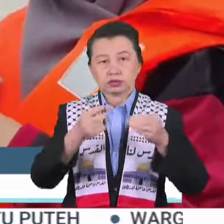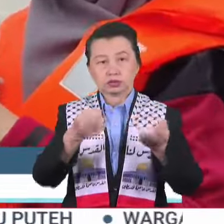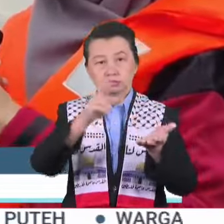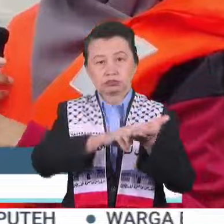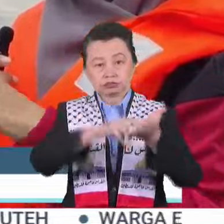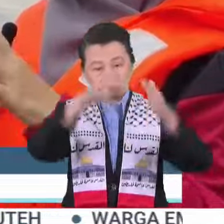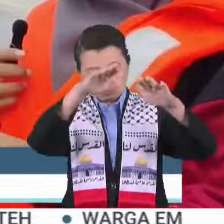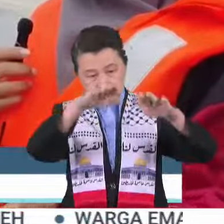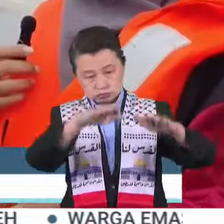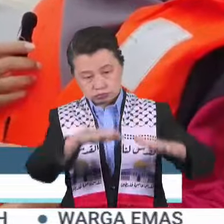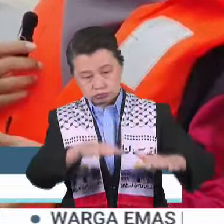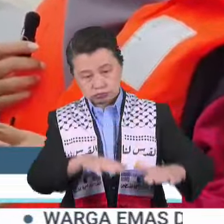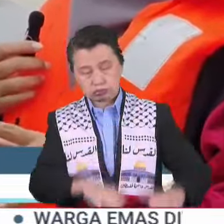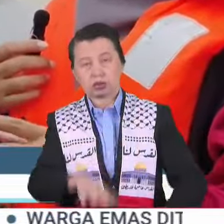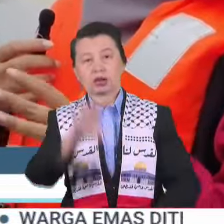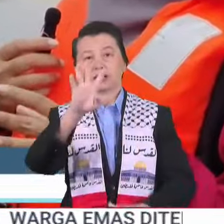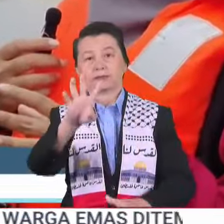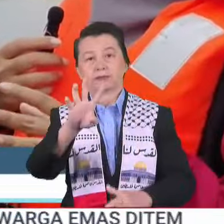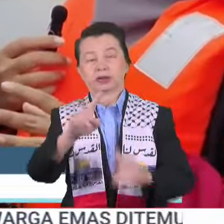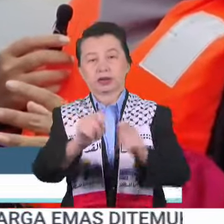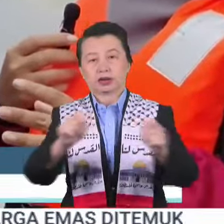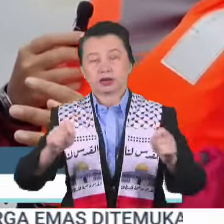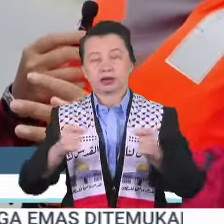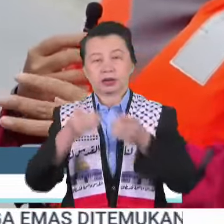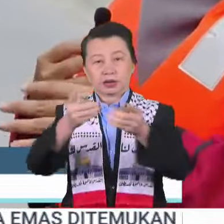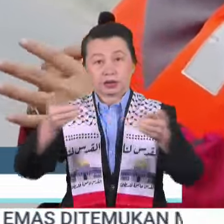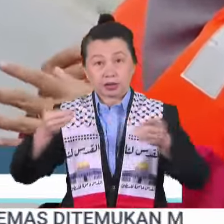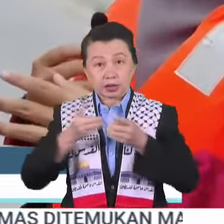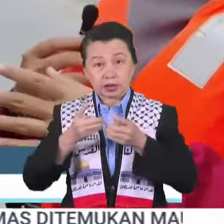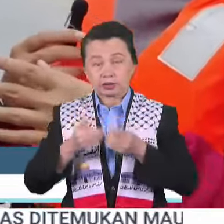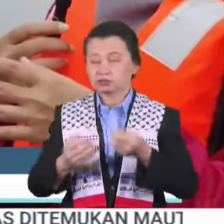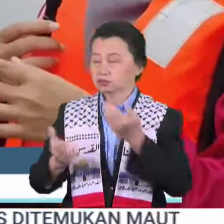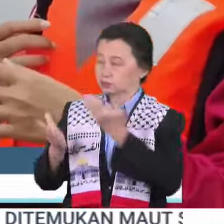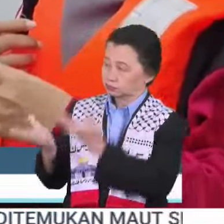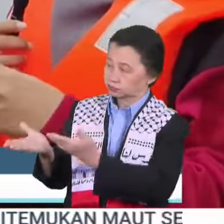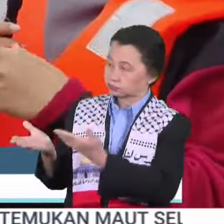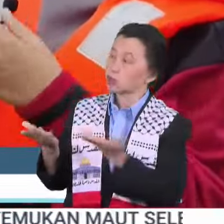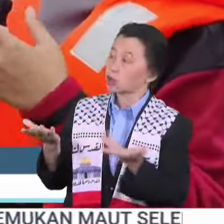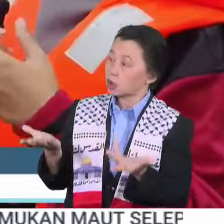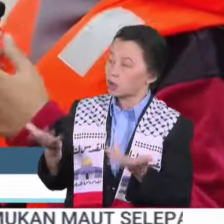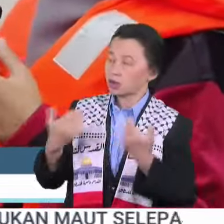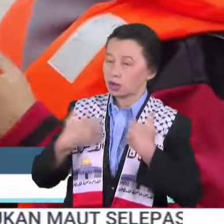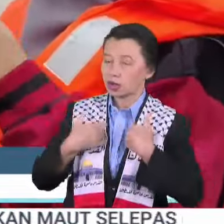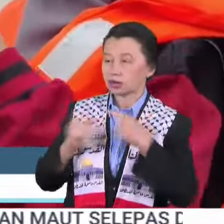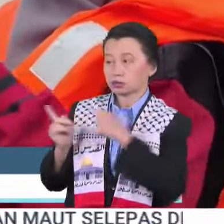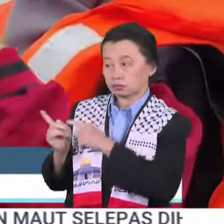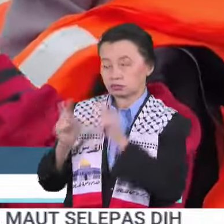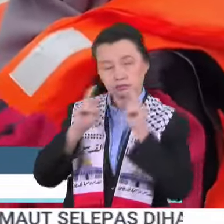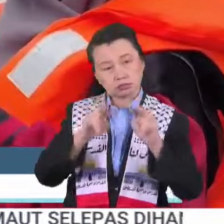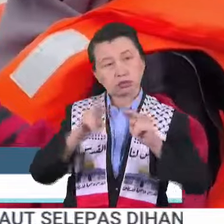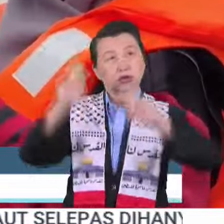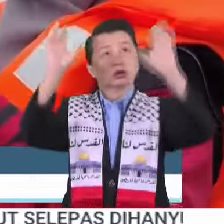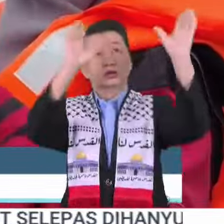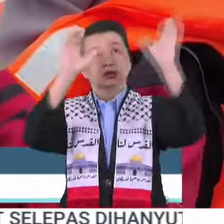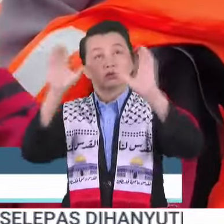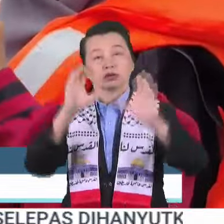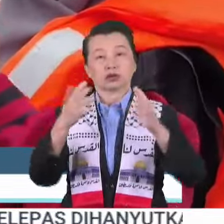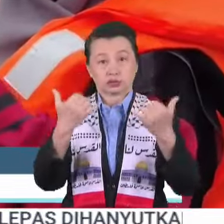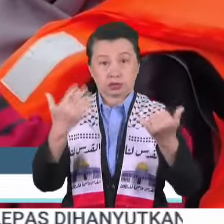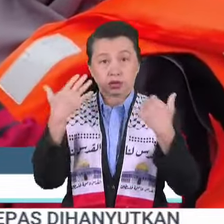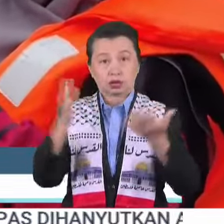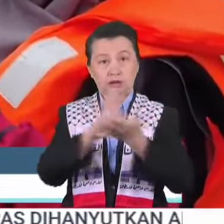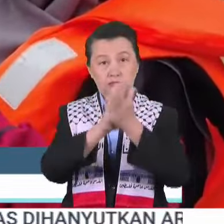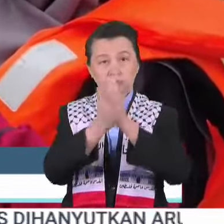direkodkan di 4 daerah terjejas dan di pihak tuan sendiri, adakah tuan melihat cuaca ketika ini